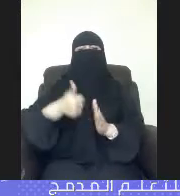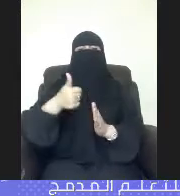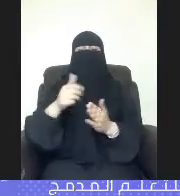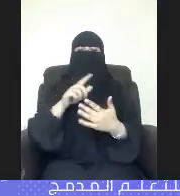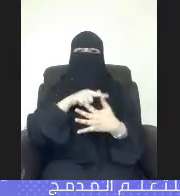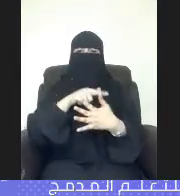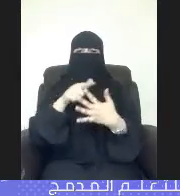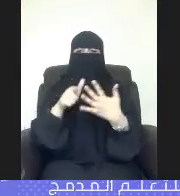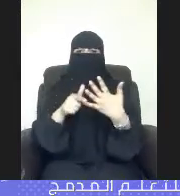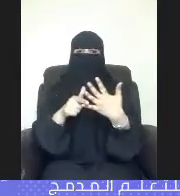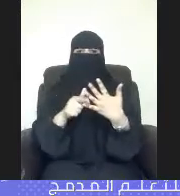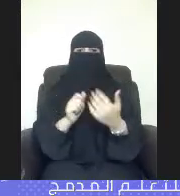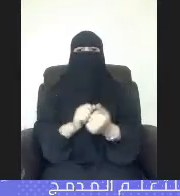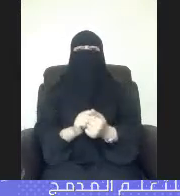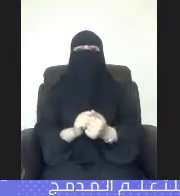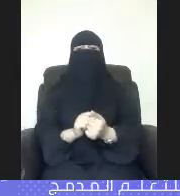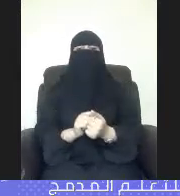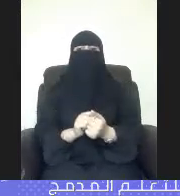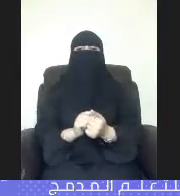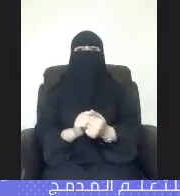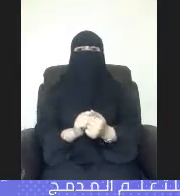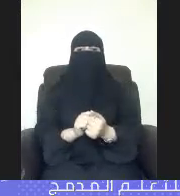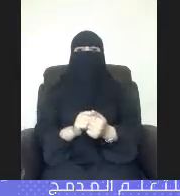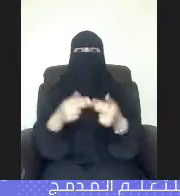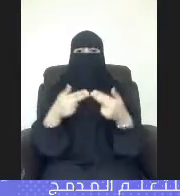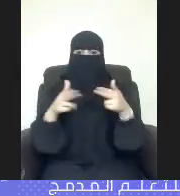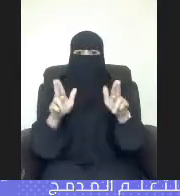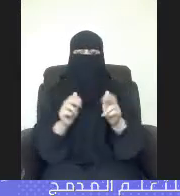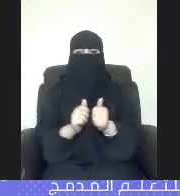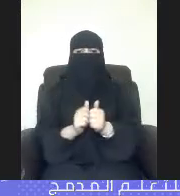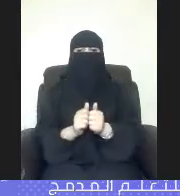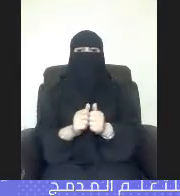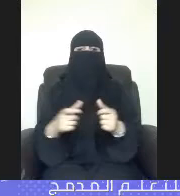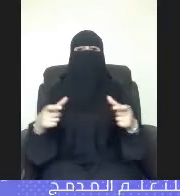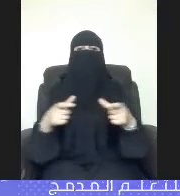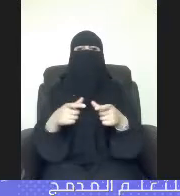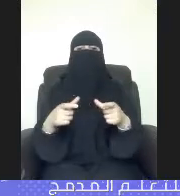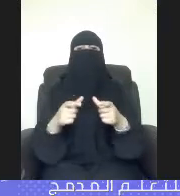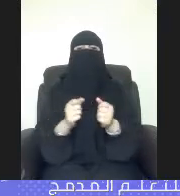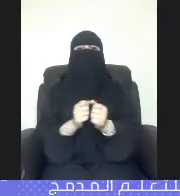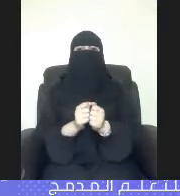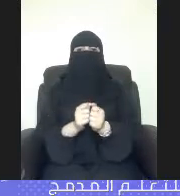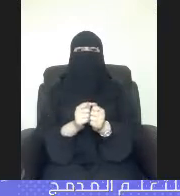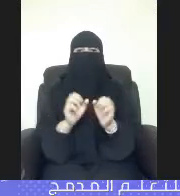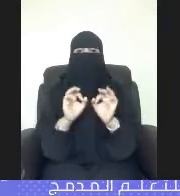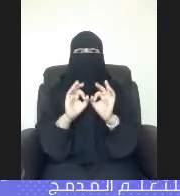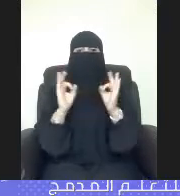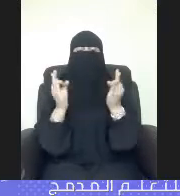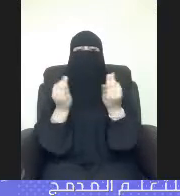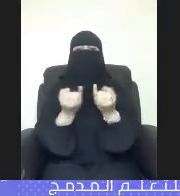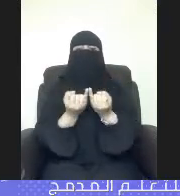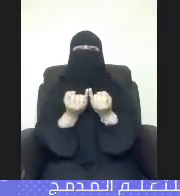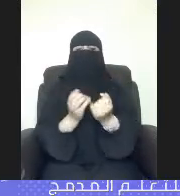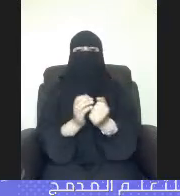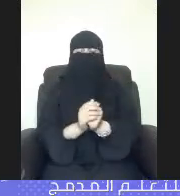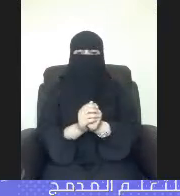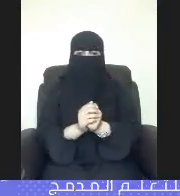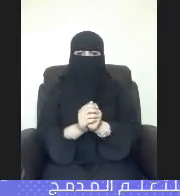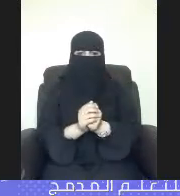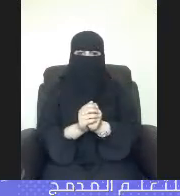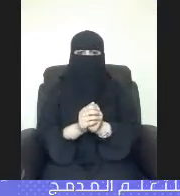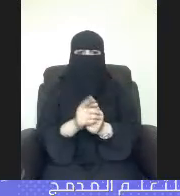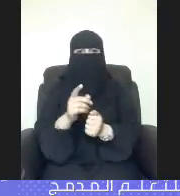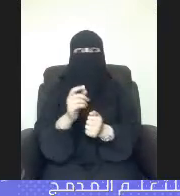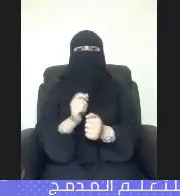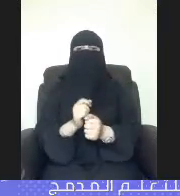نبدأ هذا الملتقى بكلمة لرجل الشؤون التعليمية والأكاديمية في الجامعة،